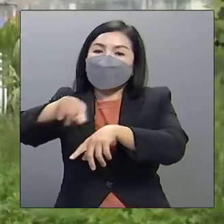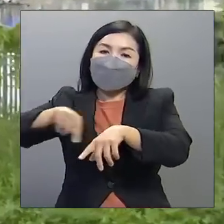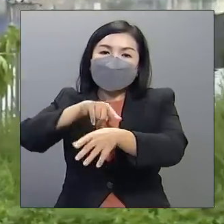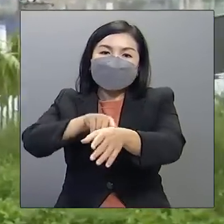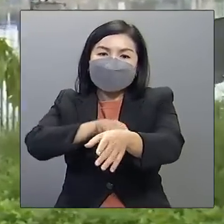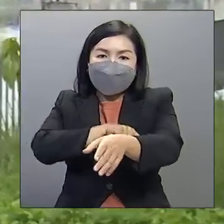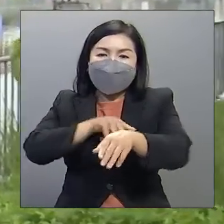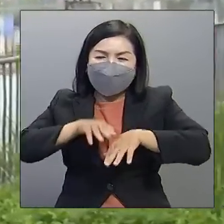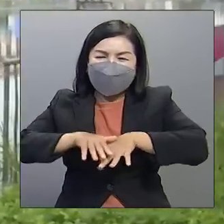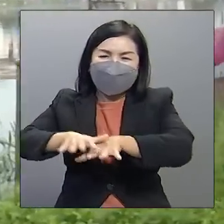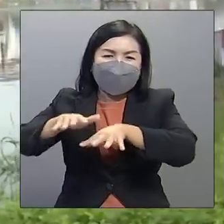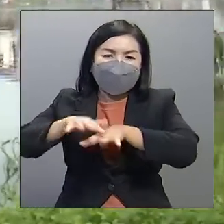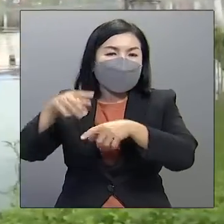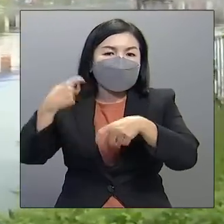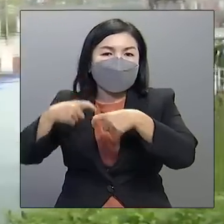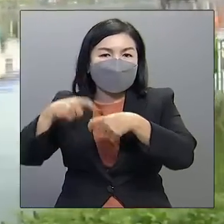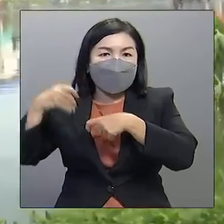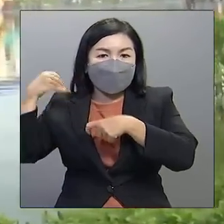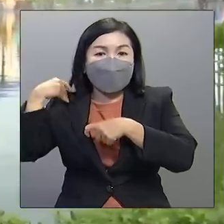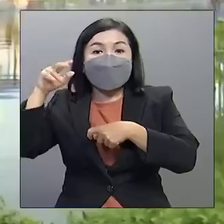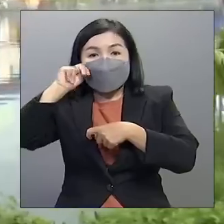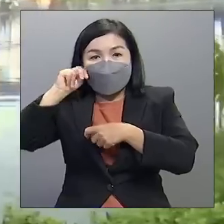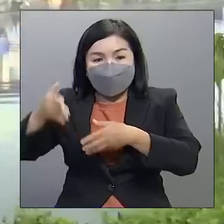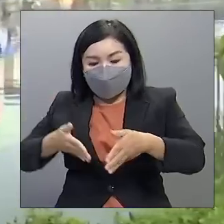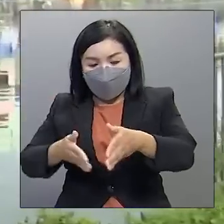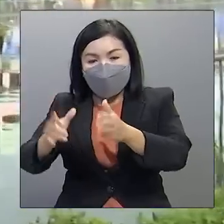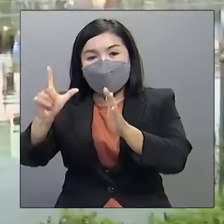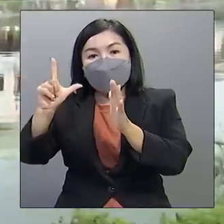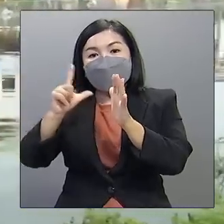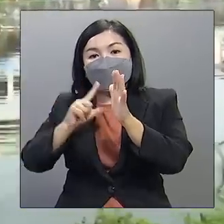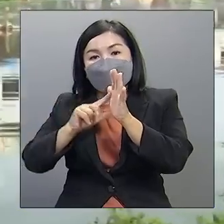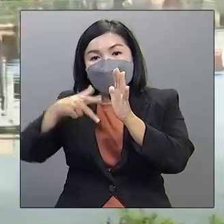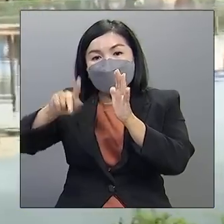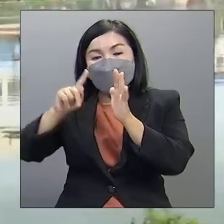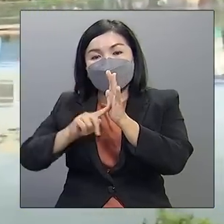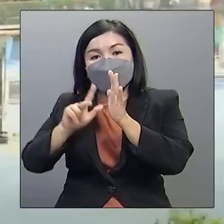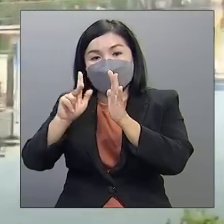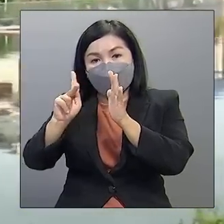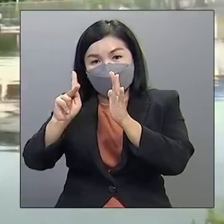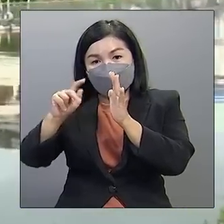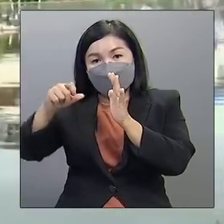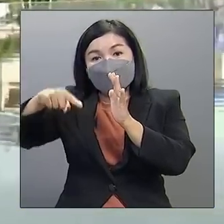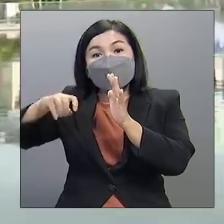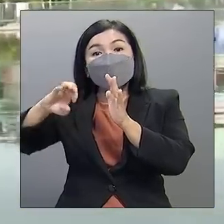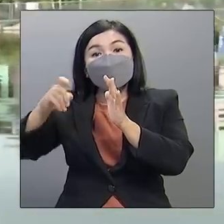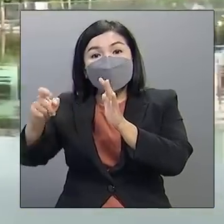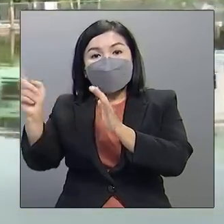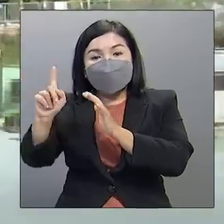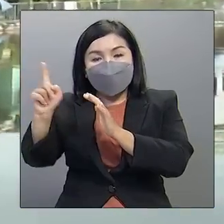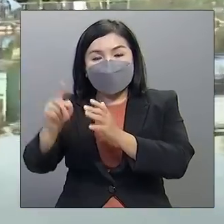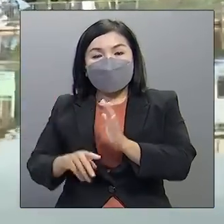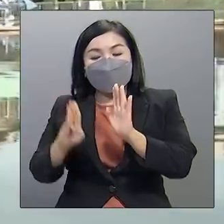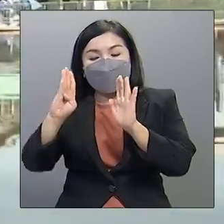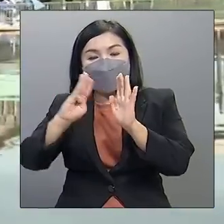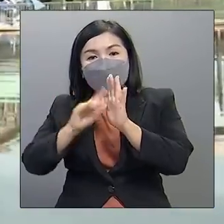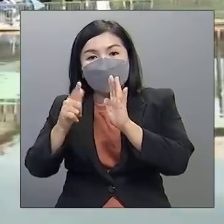นี่เป็นสภาพคลองลำผักชีนะคะซึ่งอยู่บริเวณถนนเทพรักษ์เขตบางเขนค่ะจุดนี้ตัดเข้ามาจากแถว